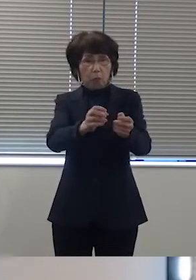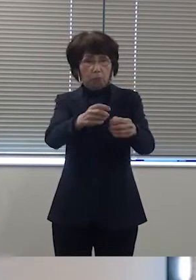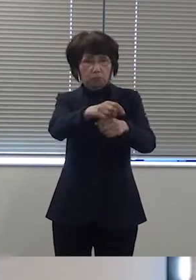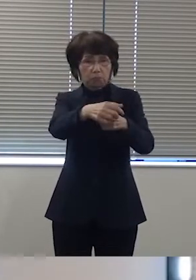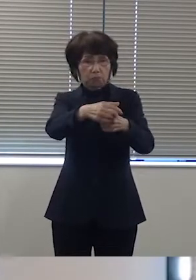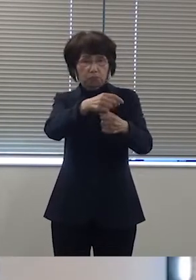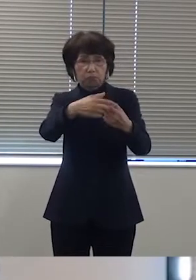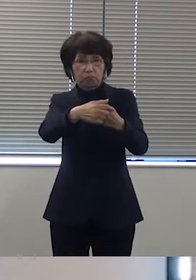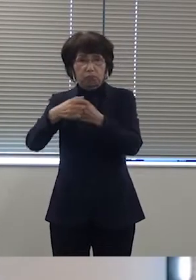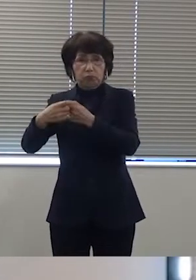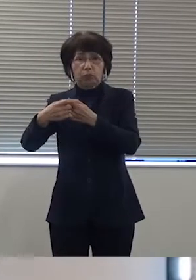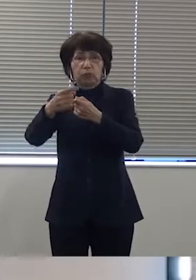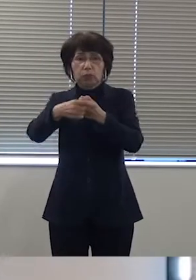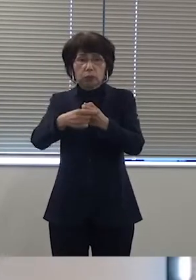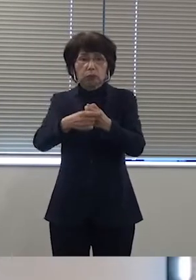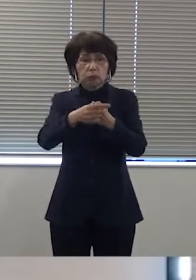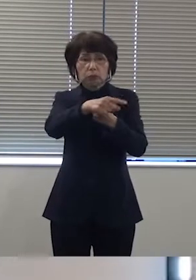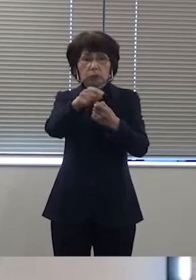ございます。